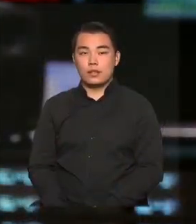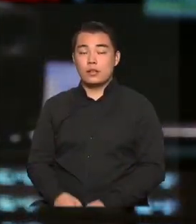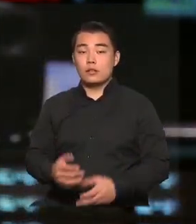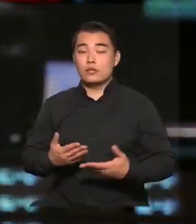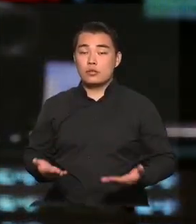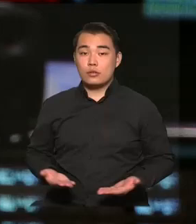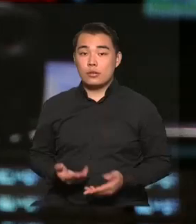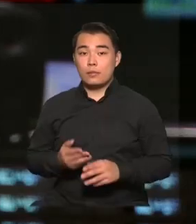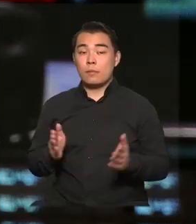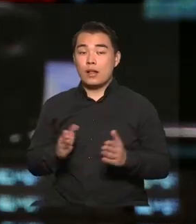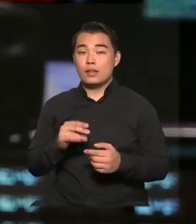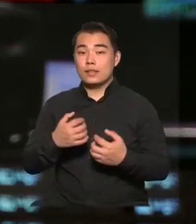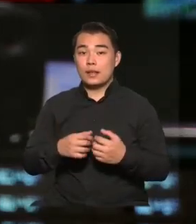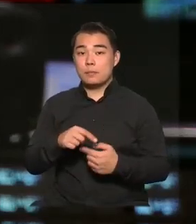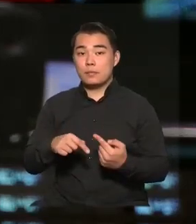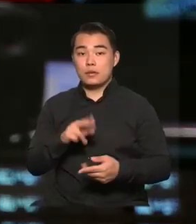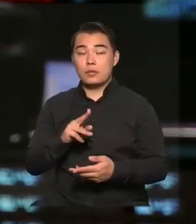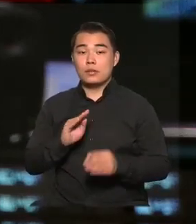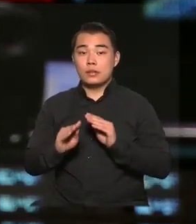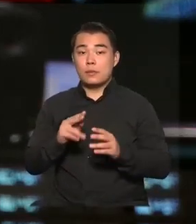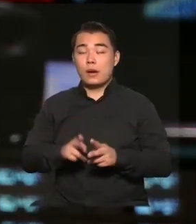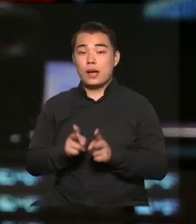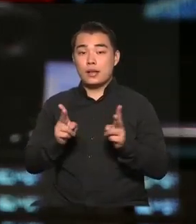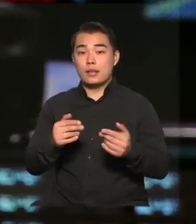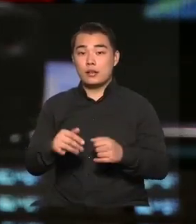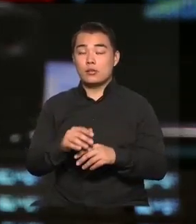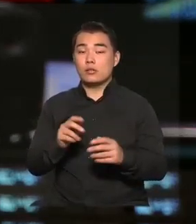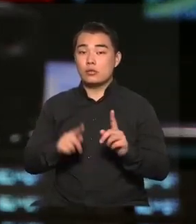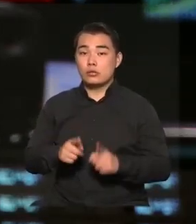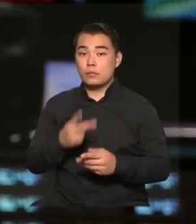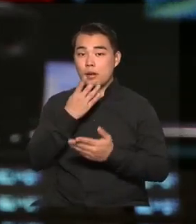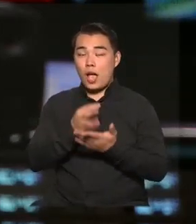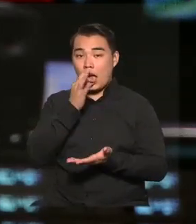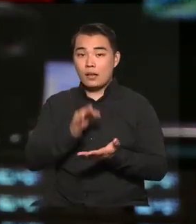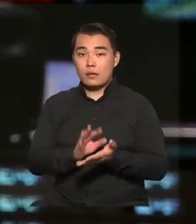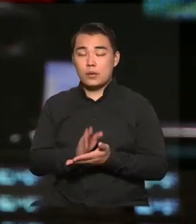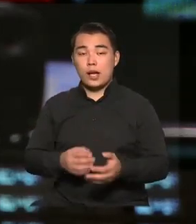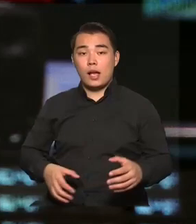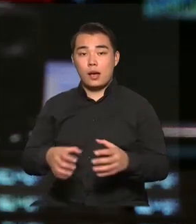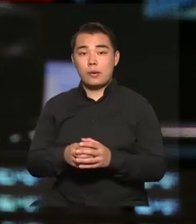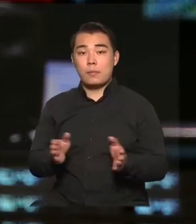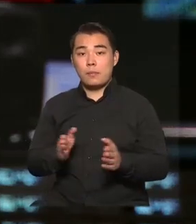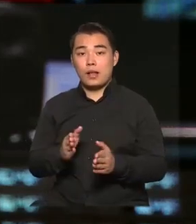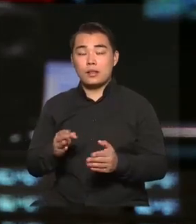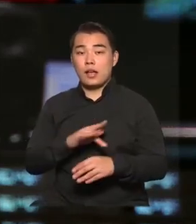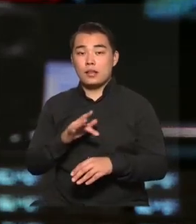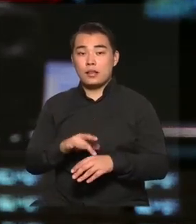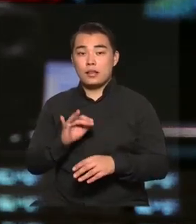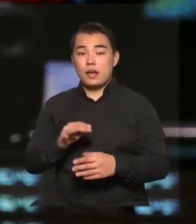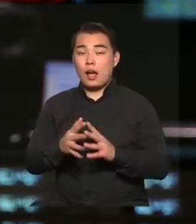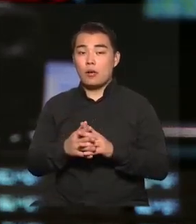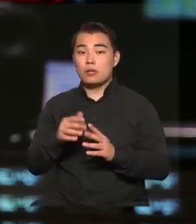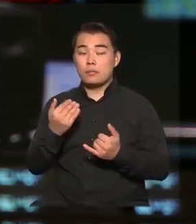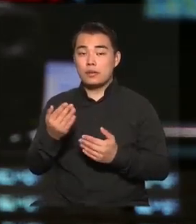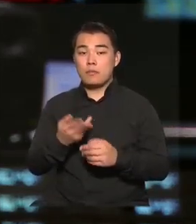Өңірлерде шағын және орта бизнесті өркендетуге Бәйтерек ұлттық холдингі тікелей жауапты. Компания моноқалалар мен ауылдардағы кәсіпкерлерге